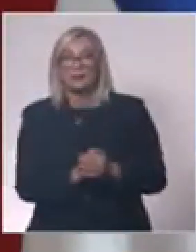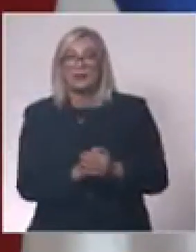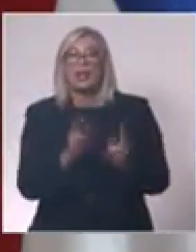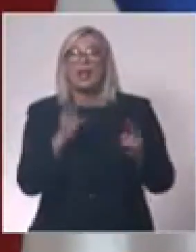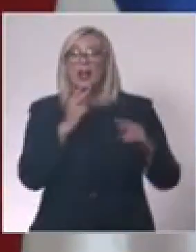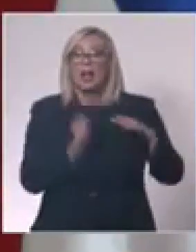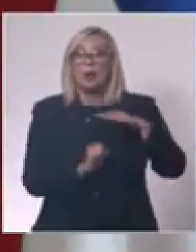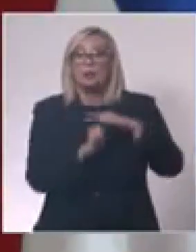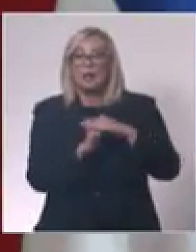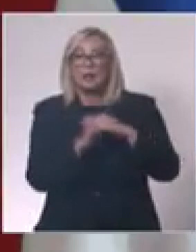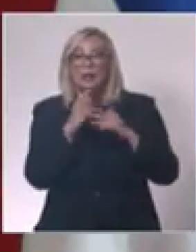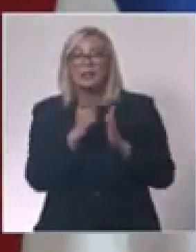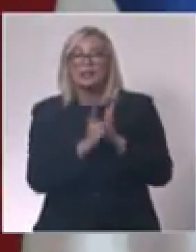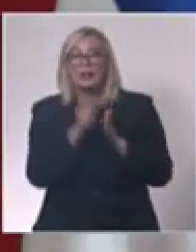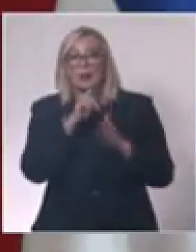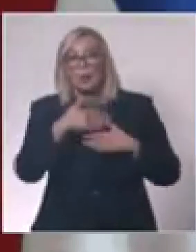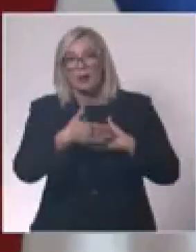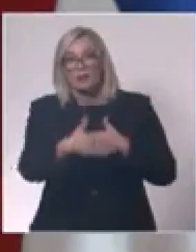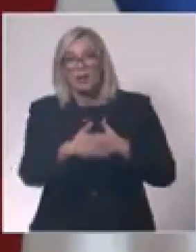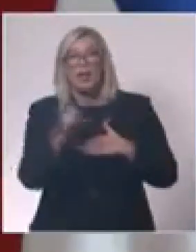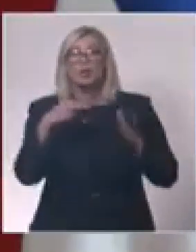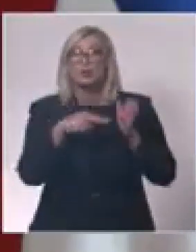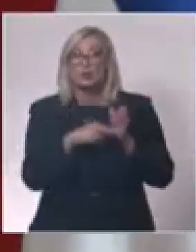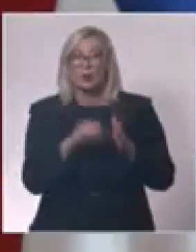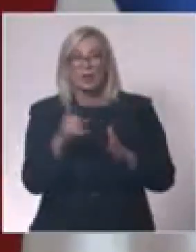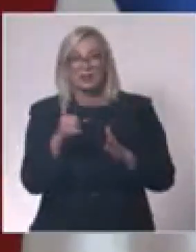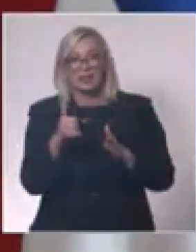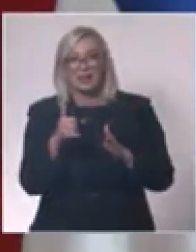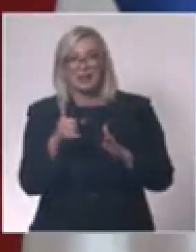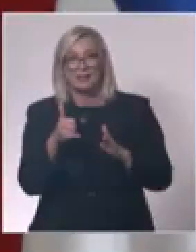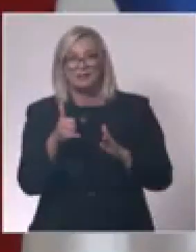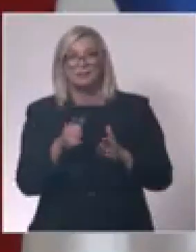кандидираме како темелни разговори пред времето што се наоѓа.